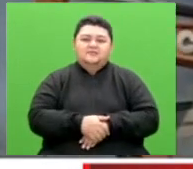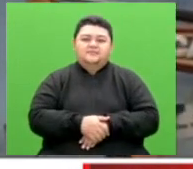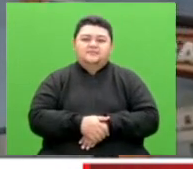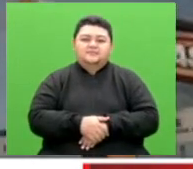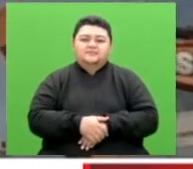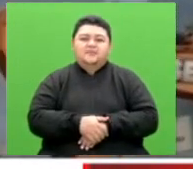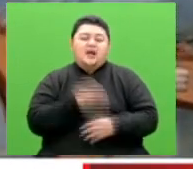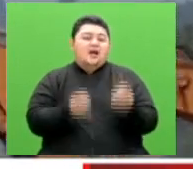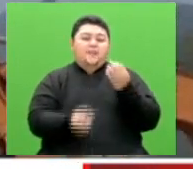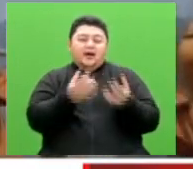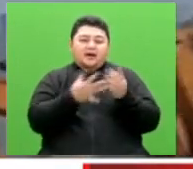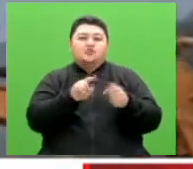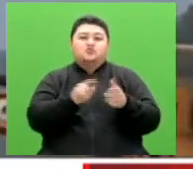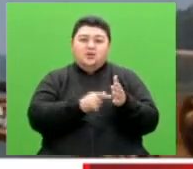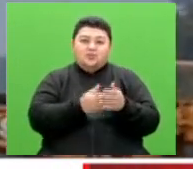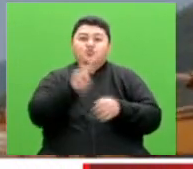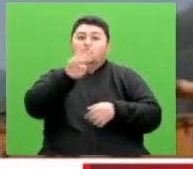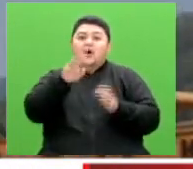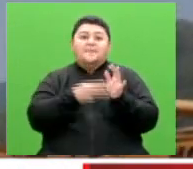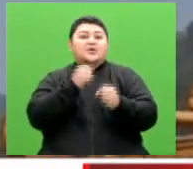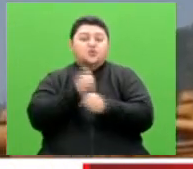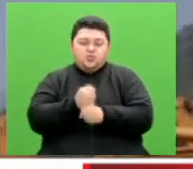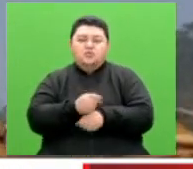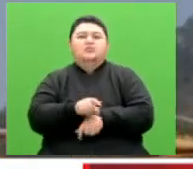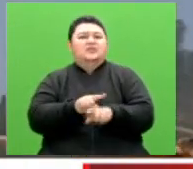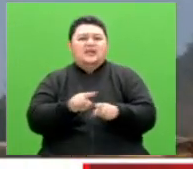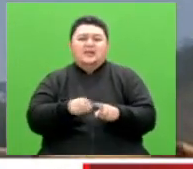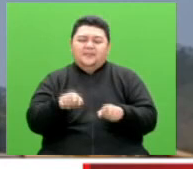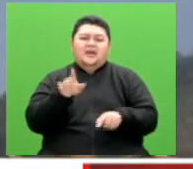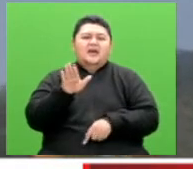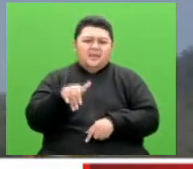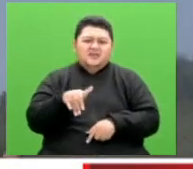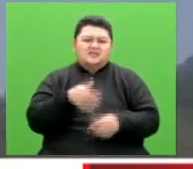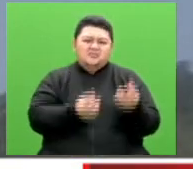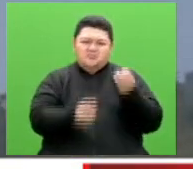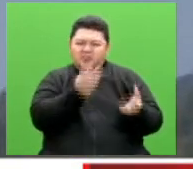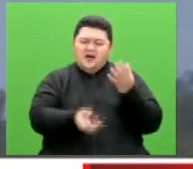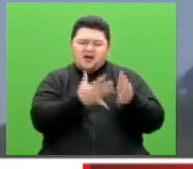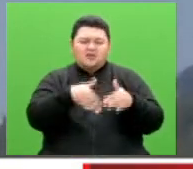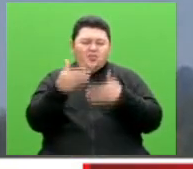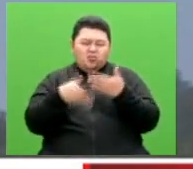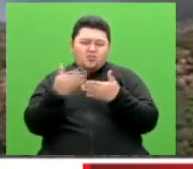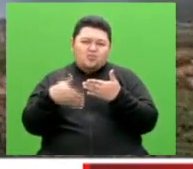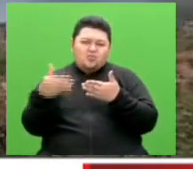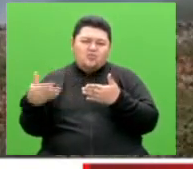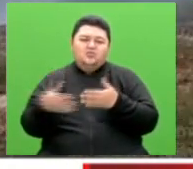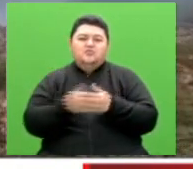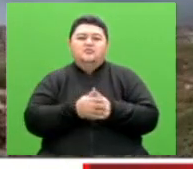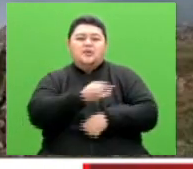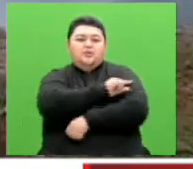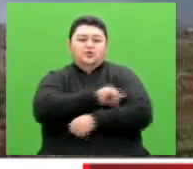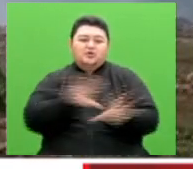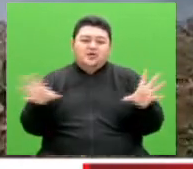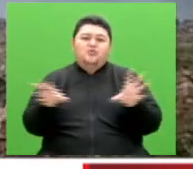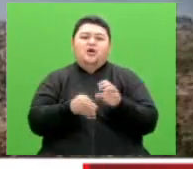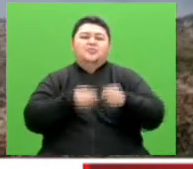Meskipun kebakaran telah berlangsung selama 2 pekan, namun asap pekat masih terlihat di zona 1 dan zona 2. Petugas gabungan masih